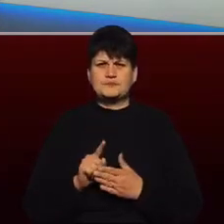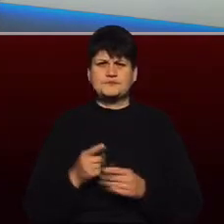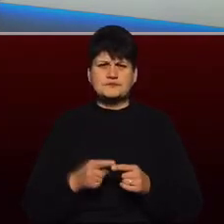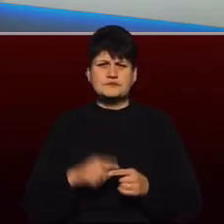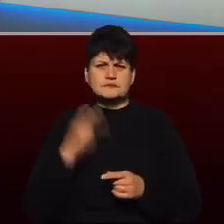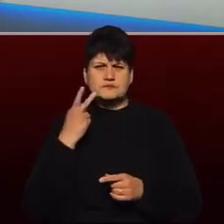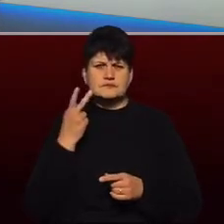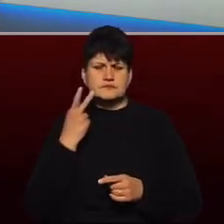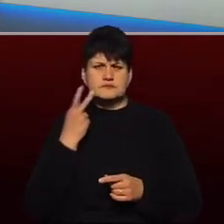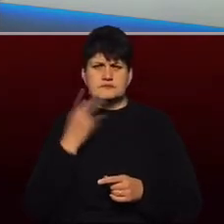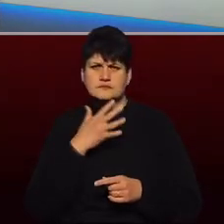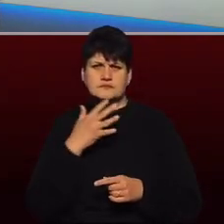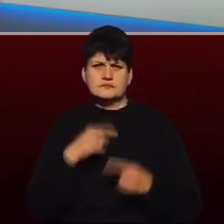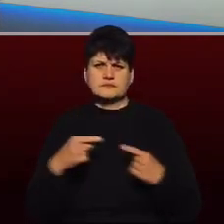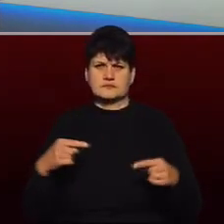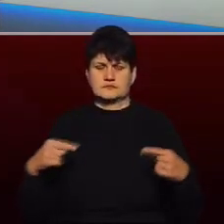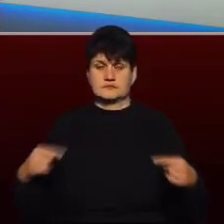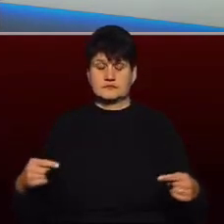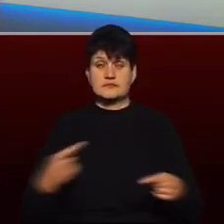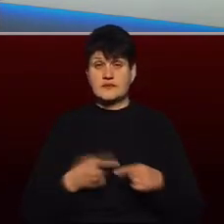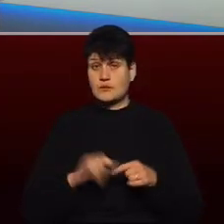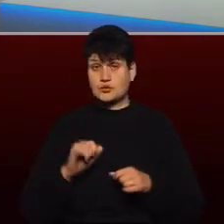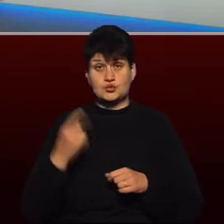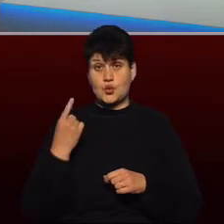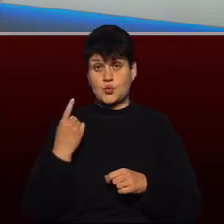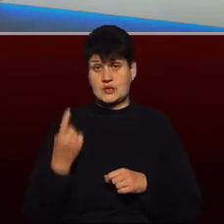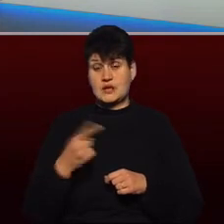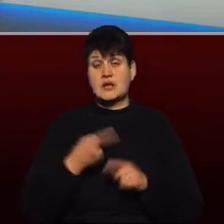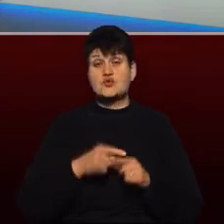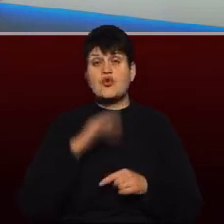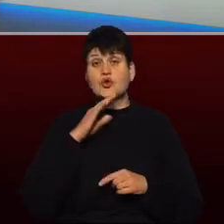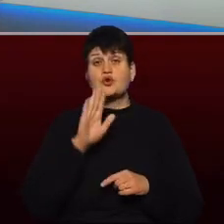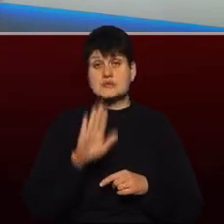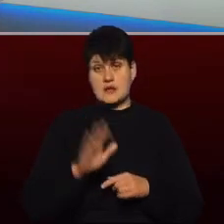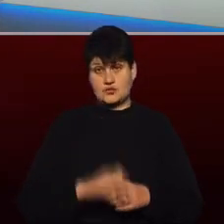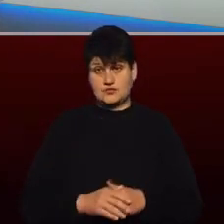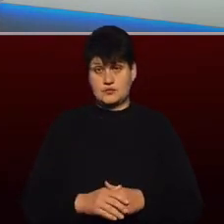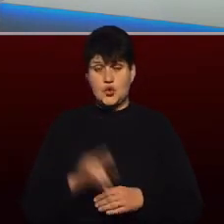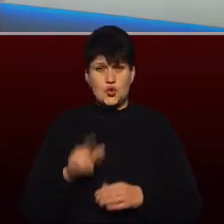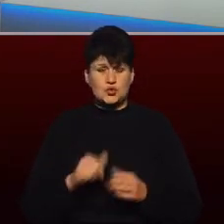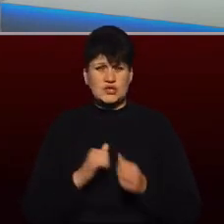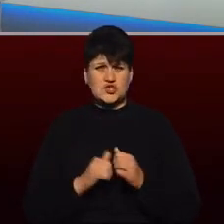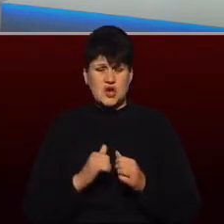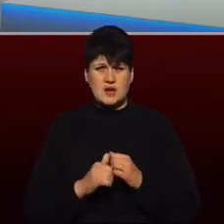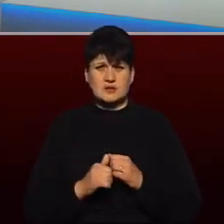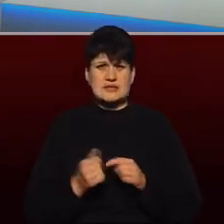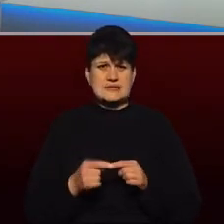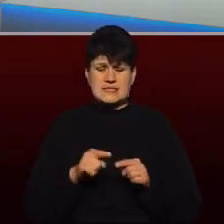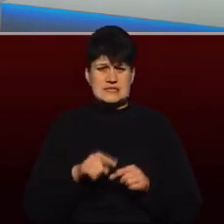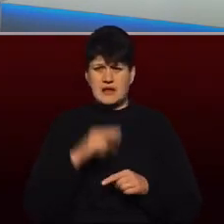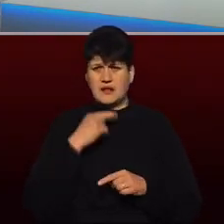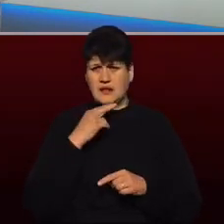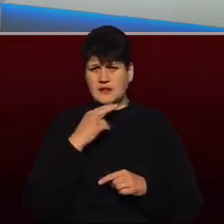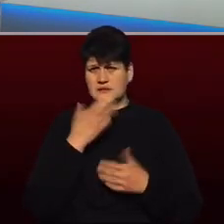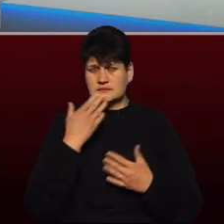багато партнерів різних. Це може бути один партнер, і цього достатньо. І люди часто за це не зважають, а коли вже